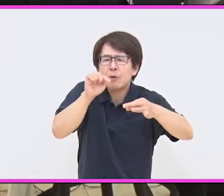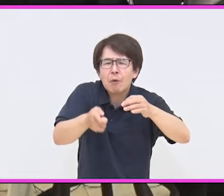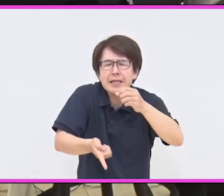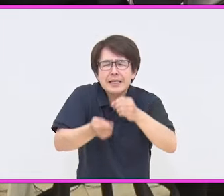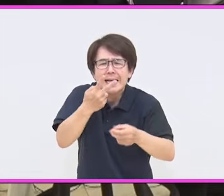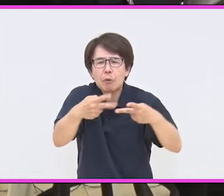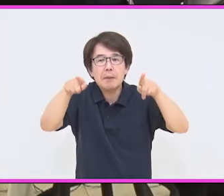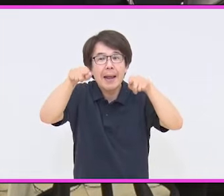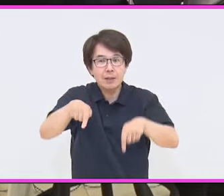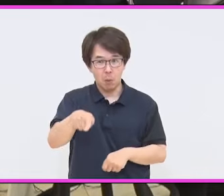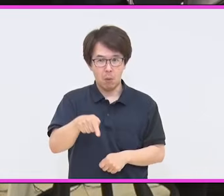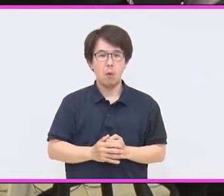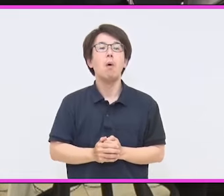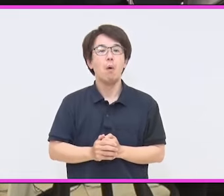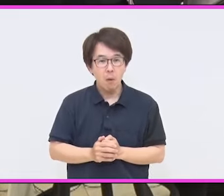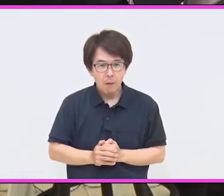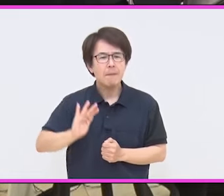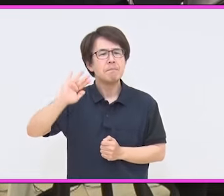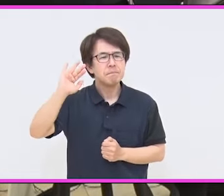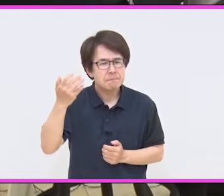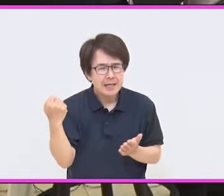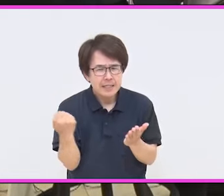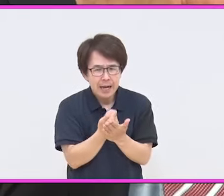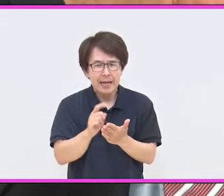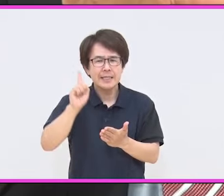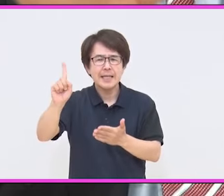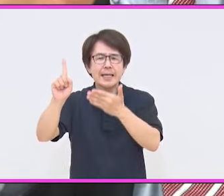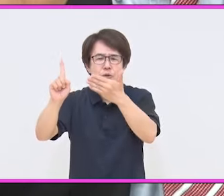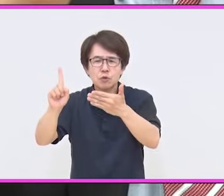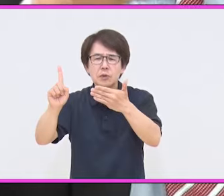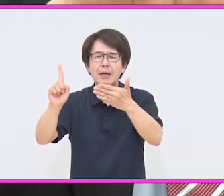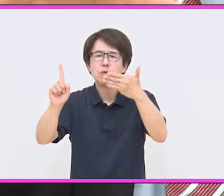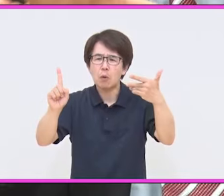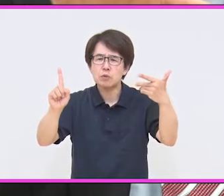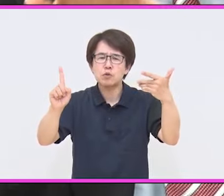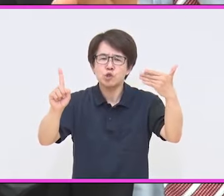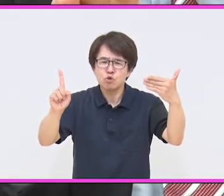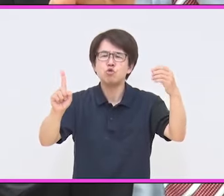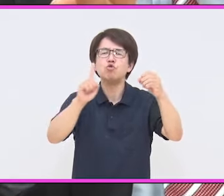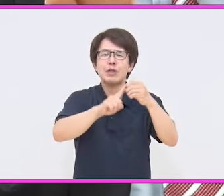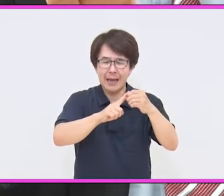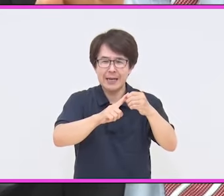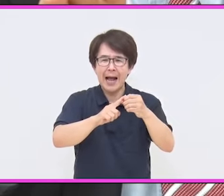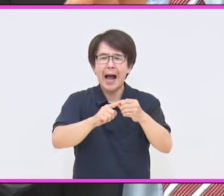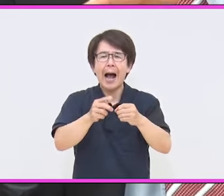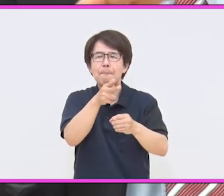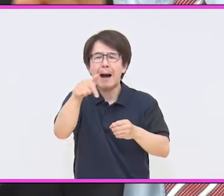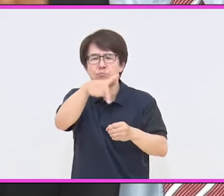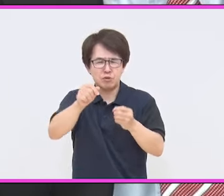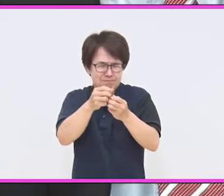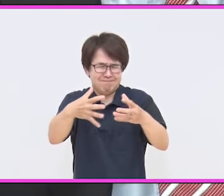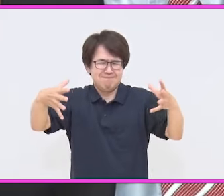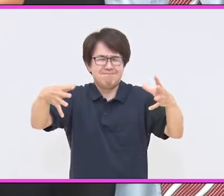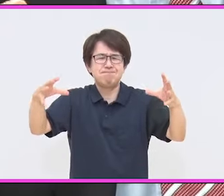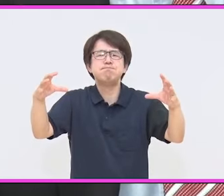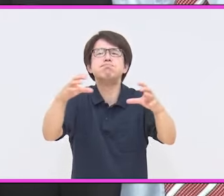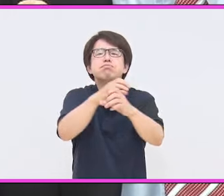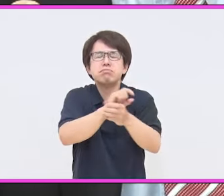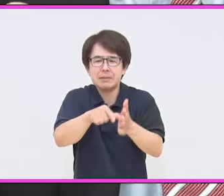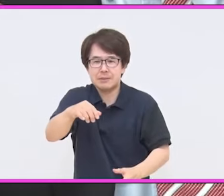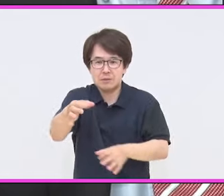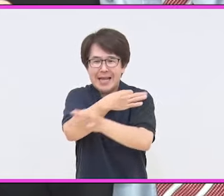ども、まあ、残念ながら1990年、まあ、ちょうど30年前ぐらいバブルが弾けた後もう日本が停滞して